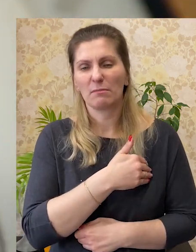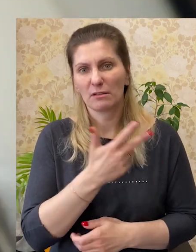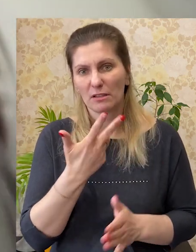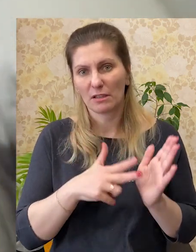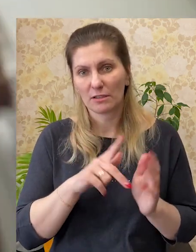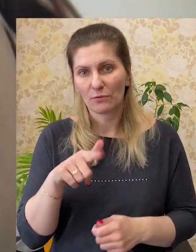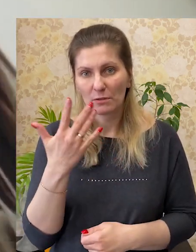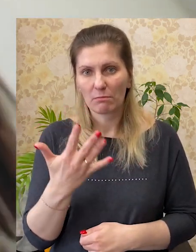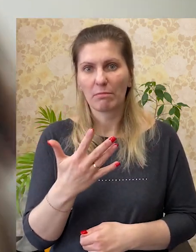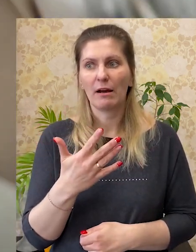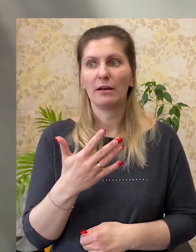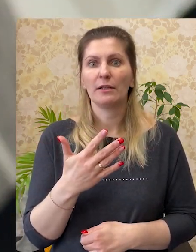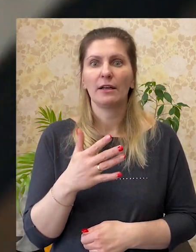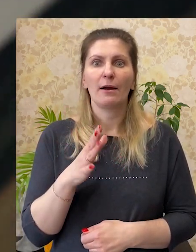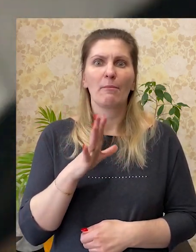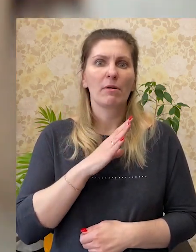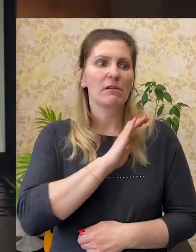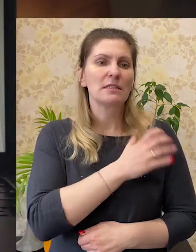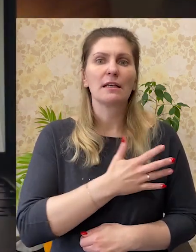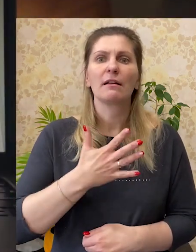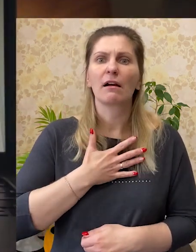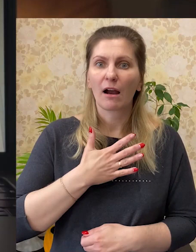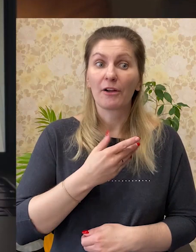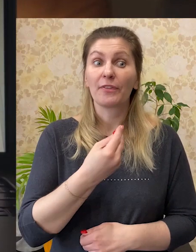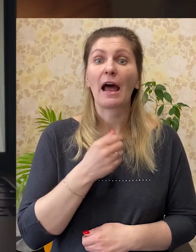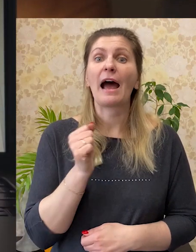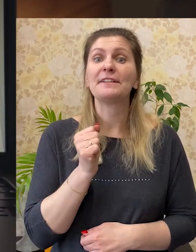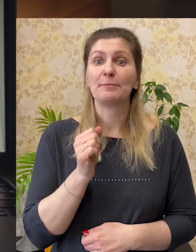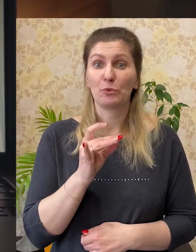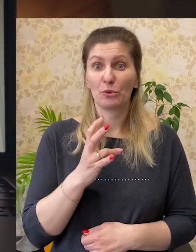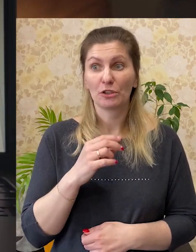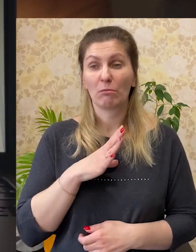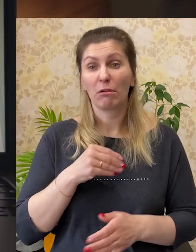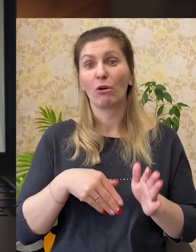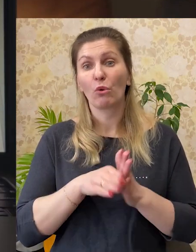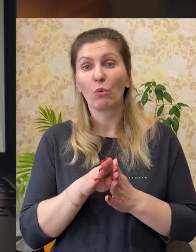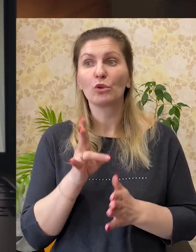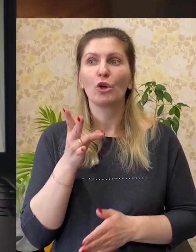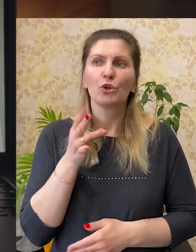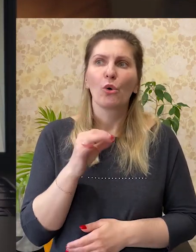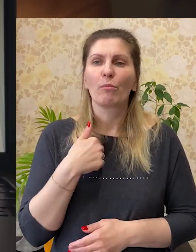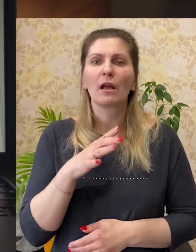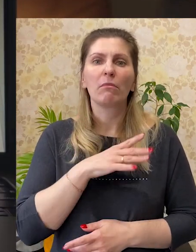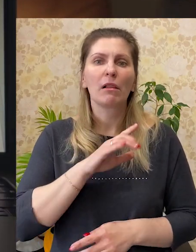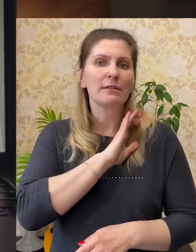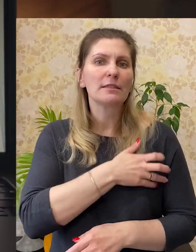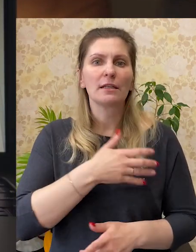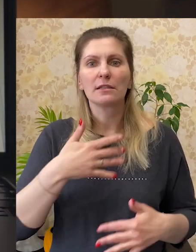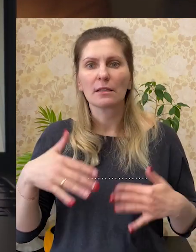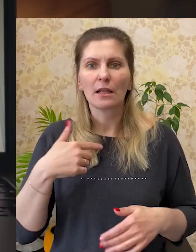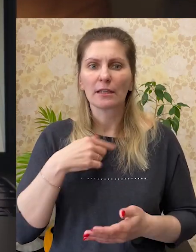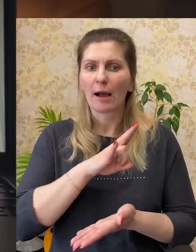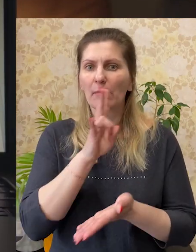температура 38,5, был очень сильный кашель, в плечиках мне стало лучше, но все равно у меня просто очень сильная